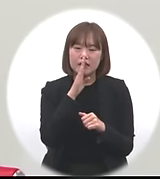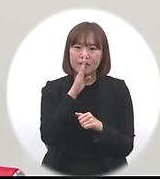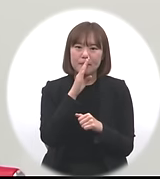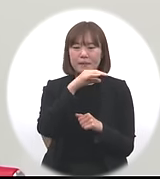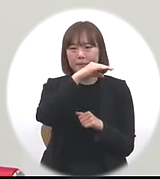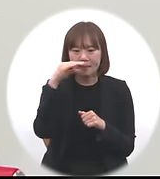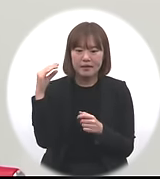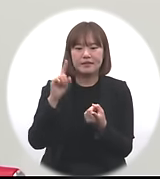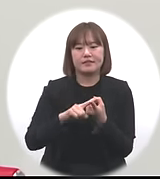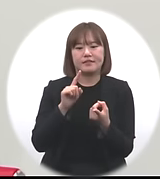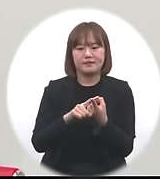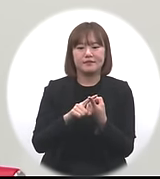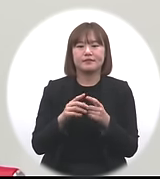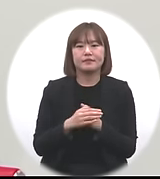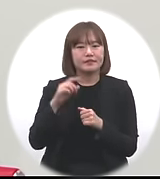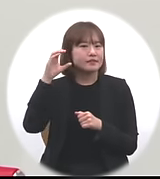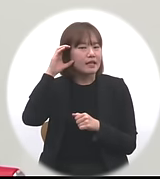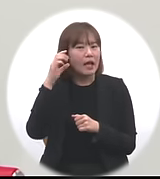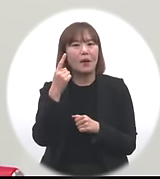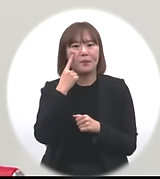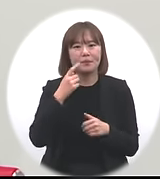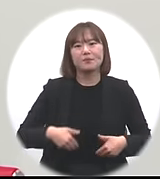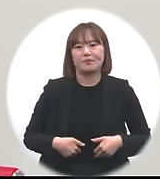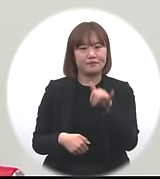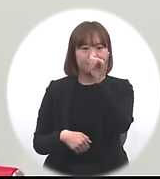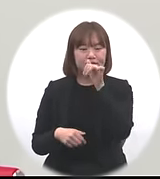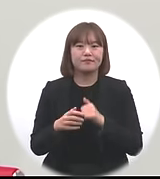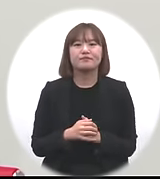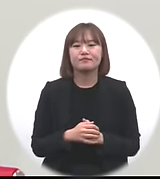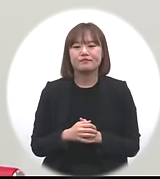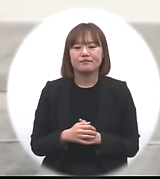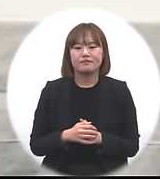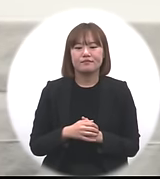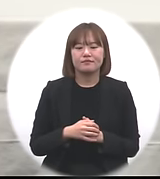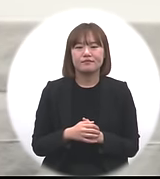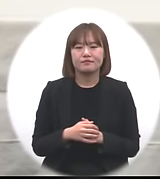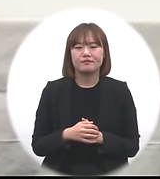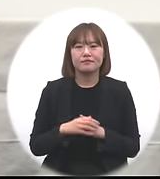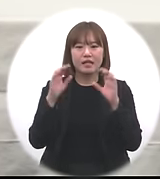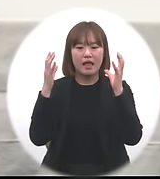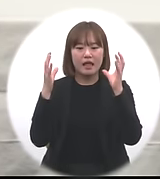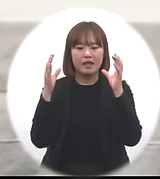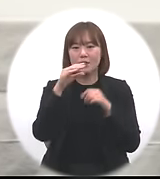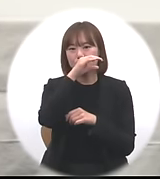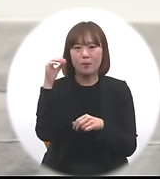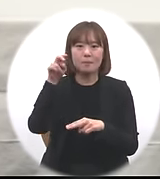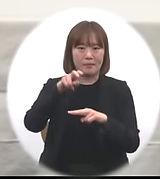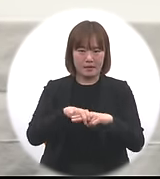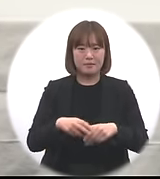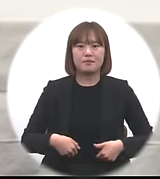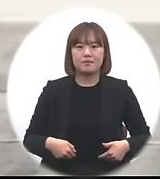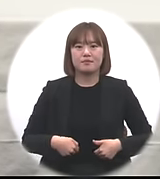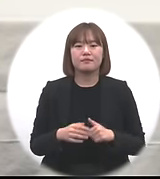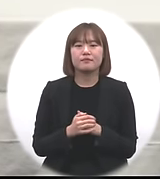정말 옳았는가에 관련된 얘기도 한 번쯤은 들어보시고 생각해 보실 필요가 있지 않을까라는 생각이고요. 그 단적인 것들이 애들을 똑바로